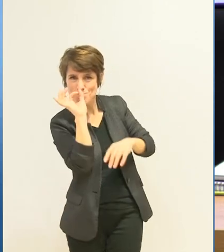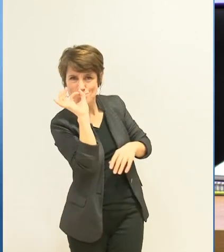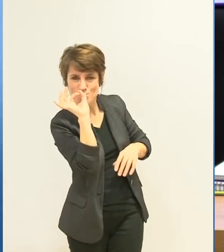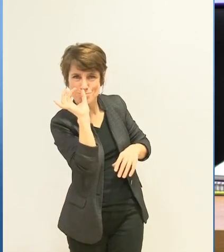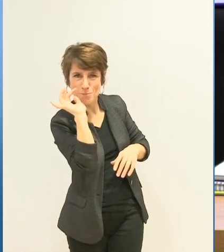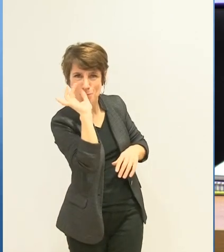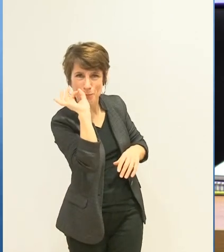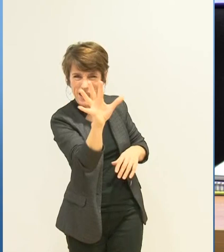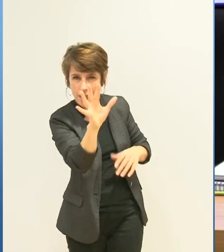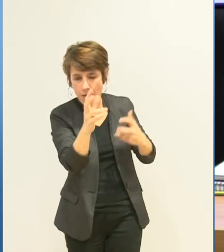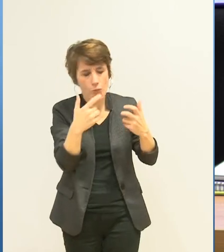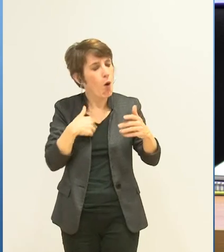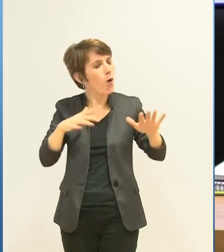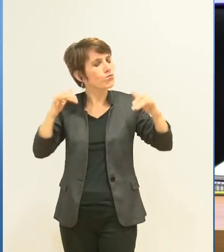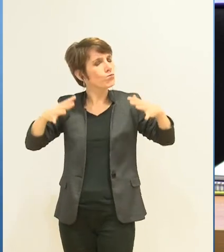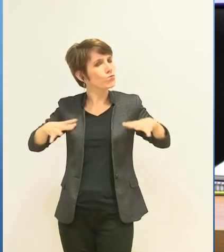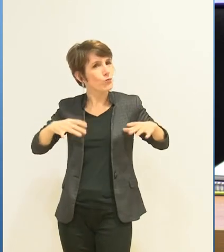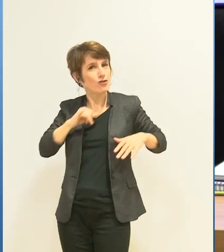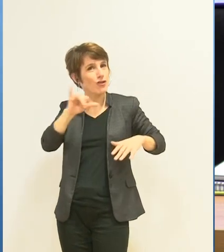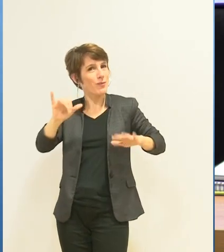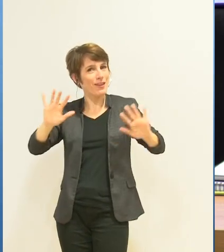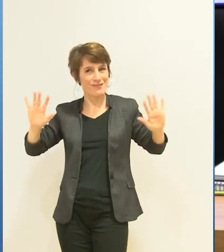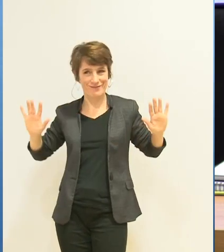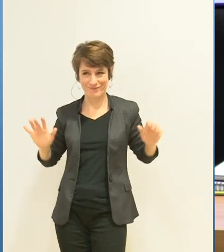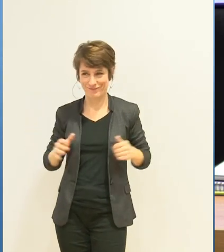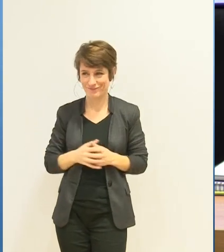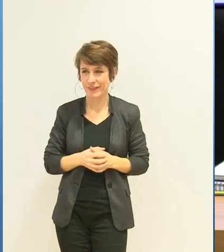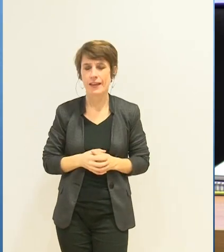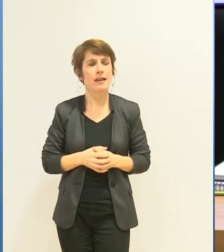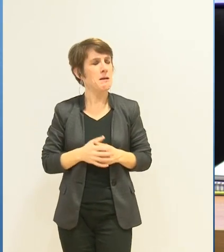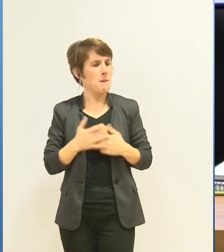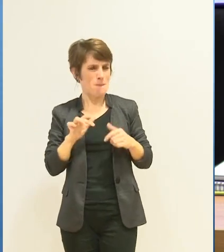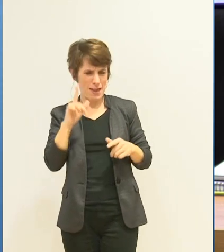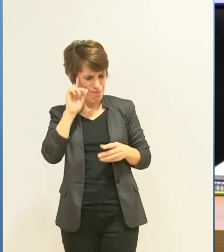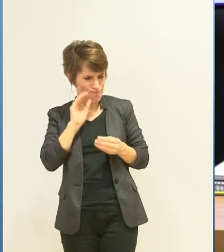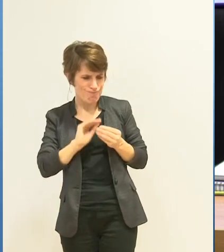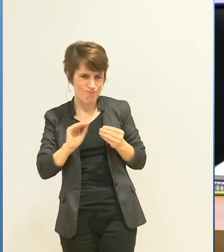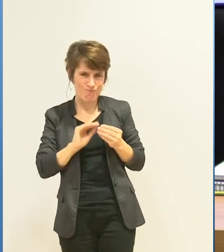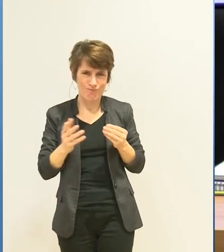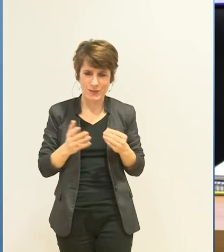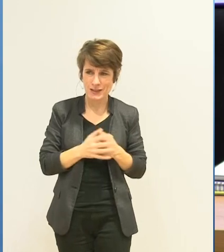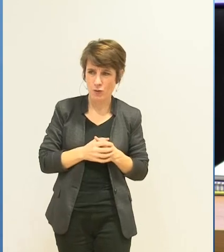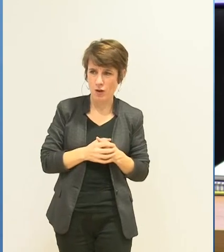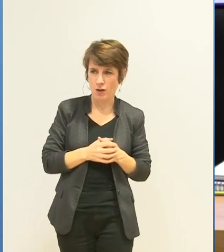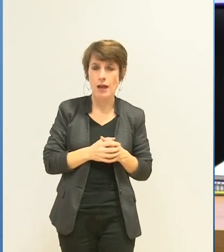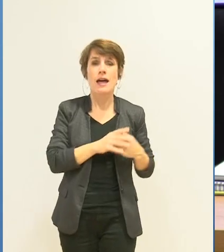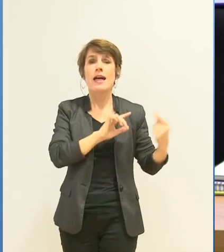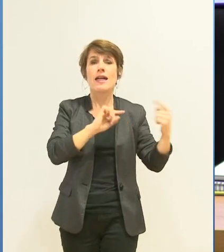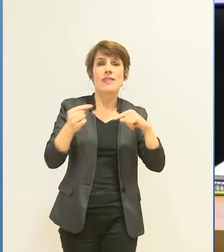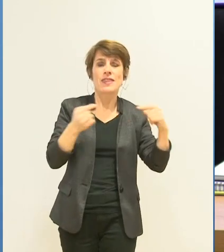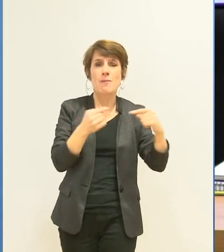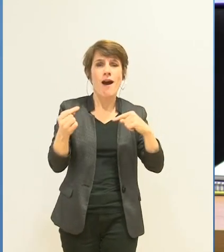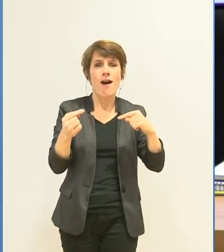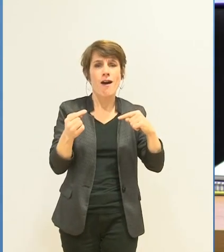d'orientation budgétaire et la présentation de ce budget vous avez modifié les